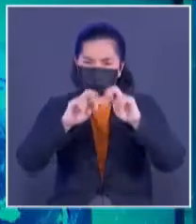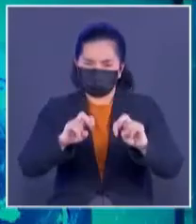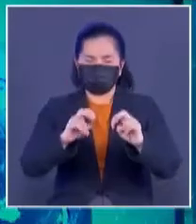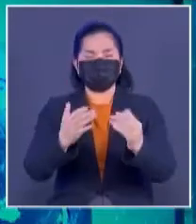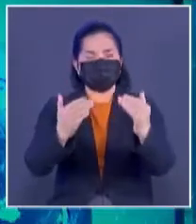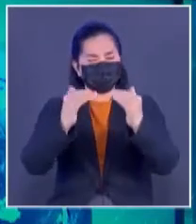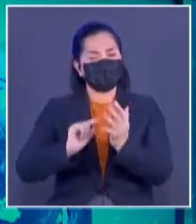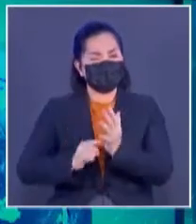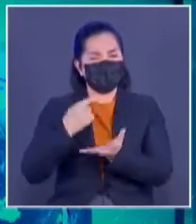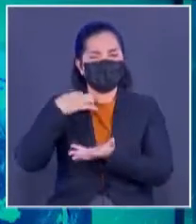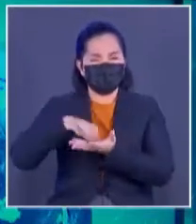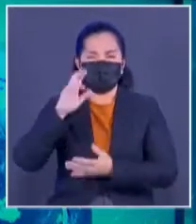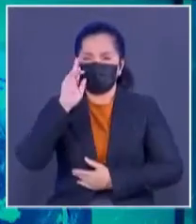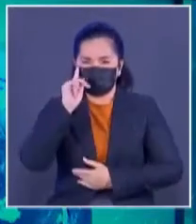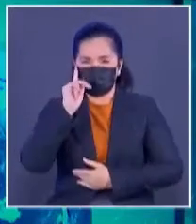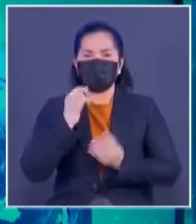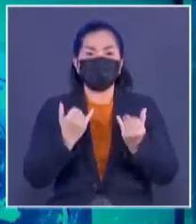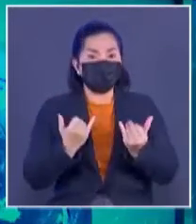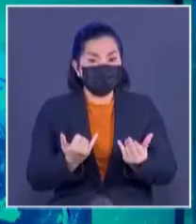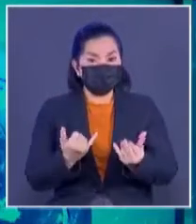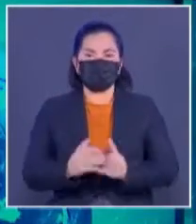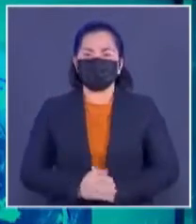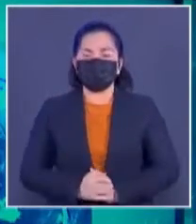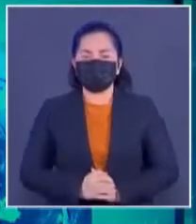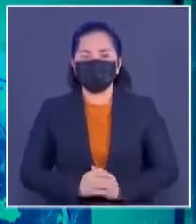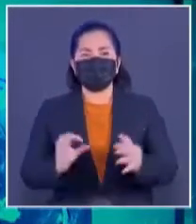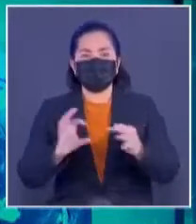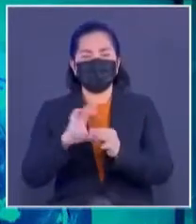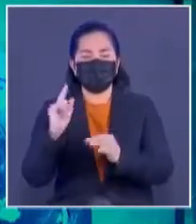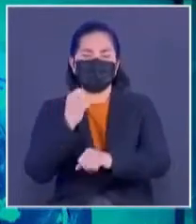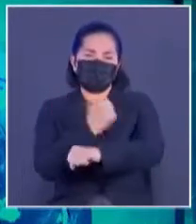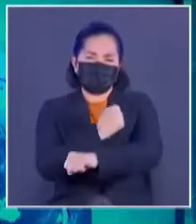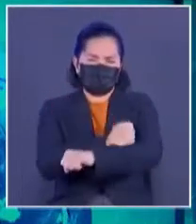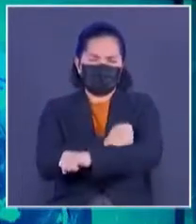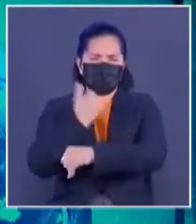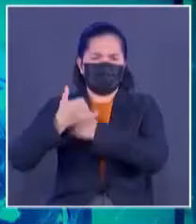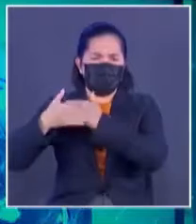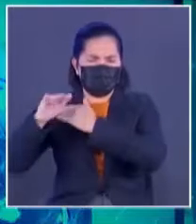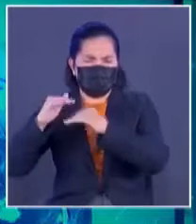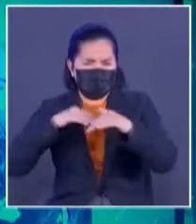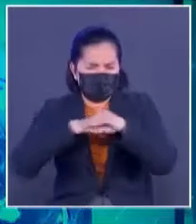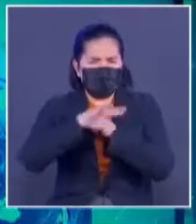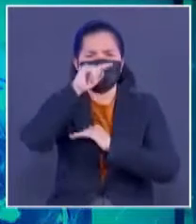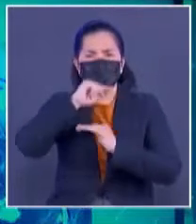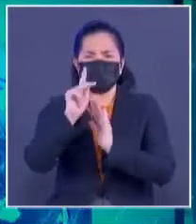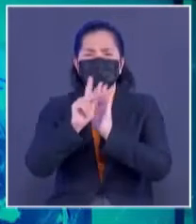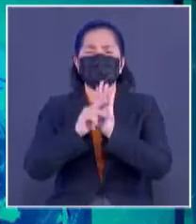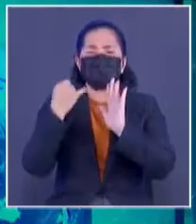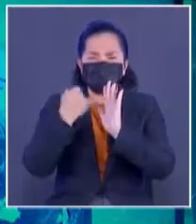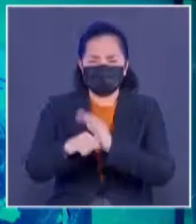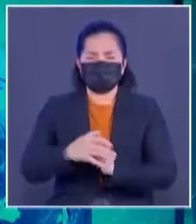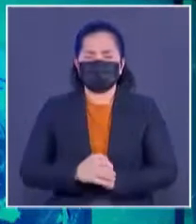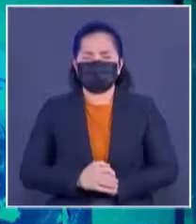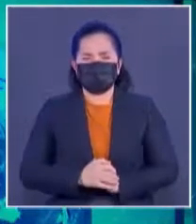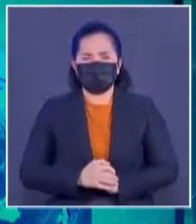เริ่มต้นวันนี้เนี่ยไปดูเรื่องนี้ครับเรื่องของการขนส่งแรงงานแรงงานต่างด้าวลักลอบเข้ามาโดยผิดกฎหมายขนย้าย